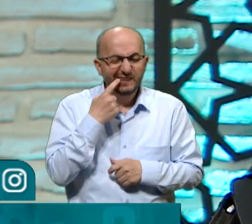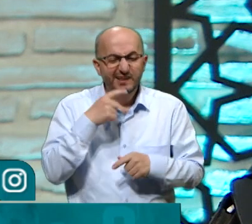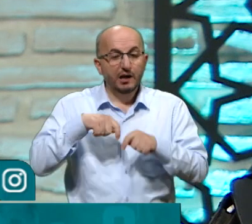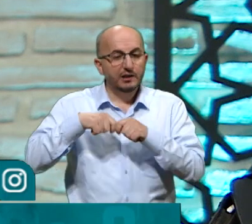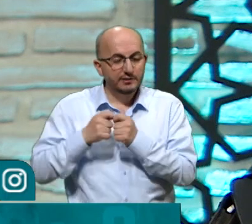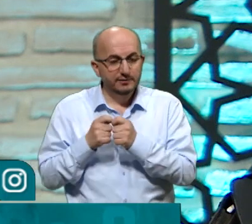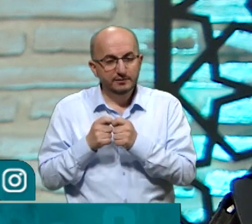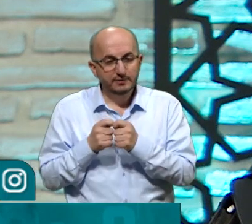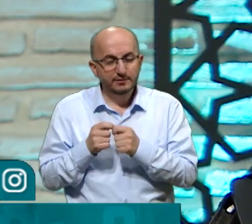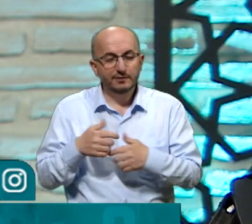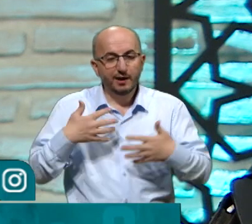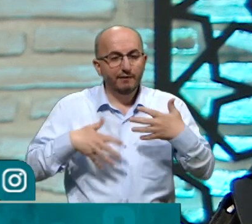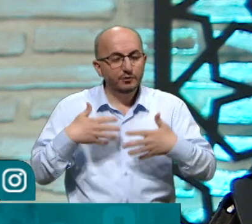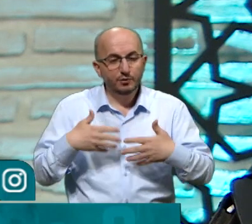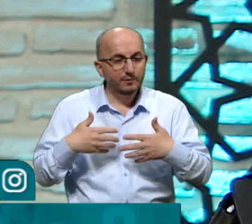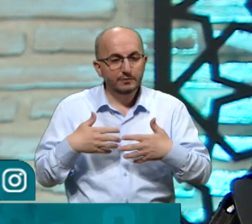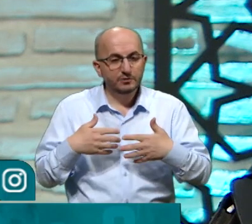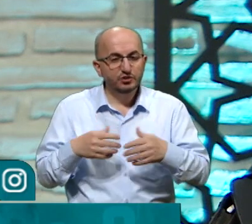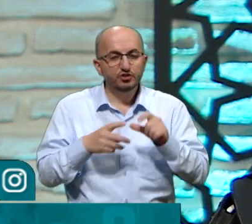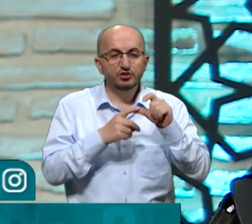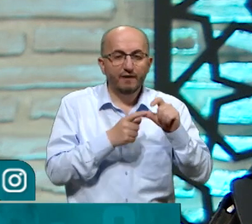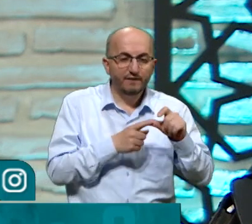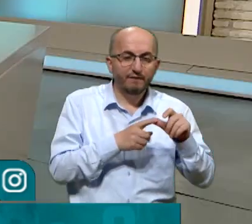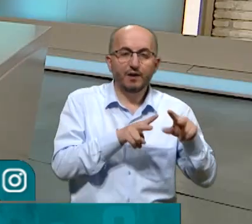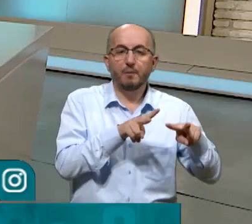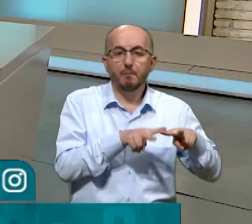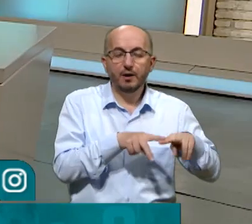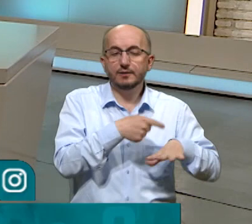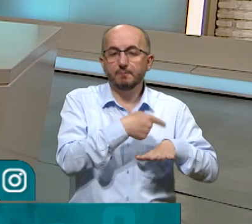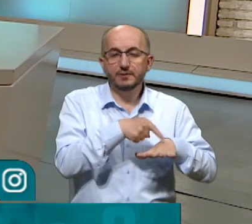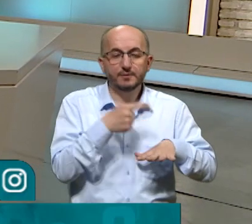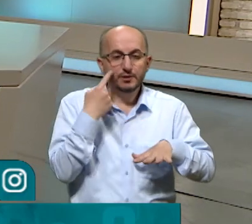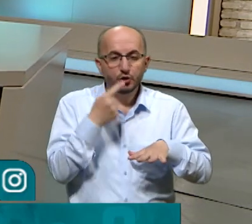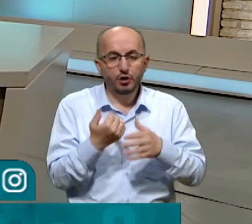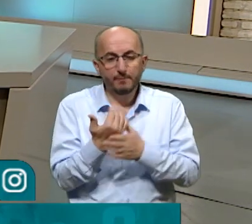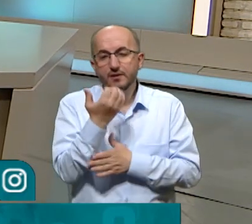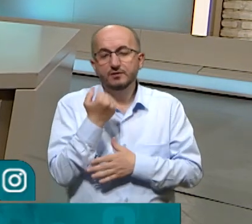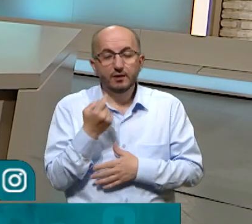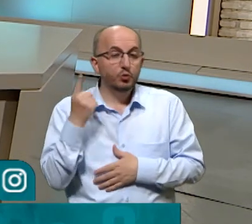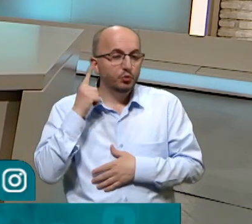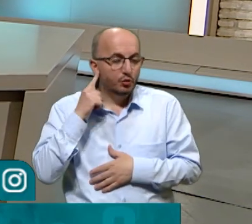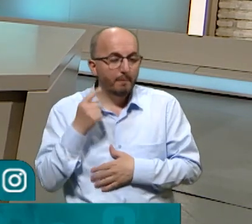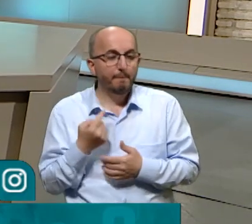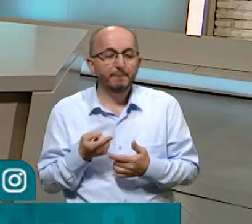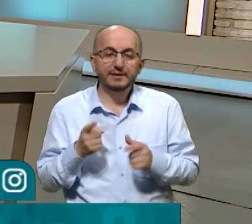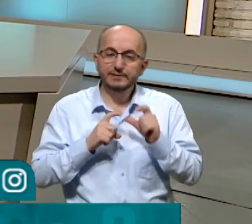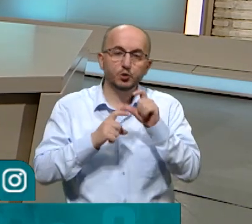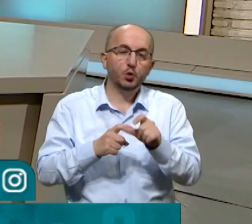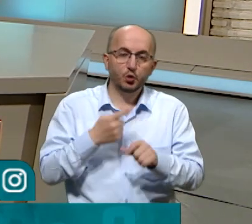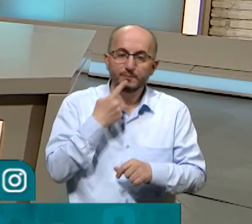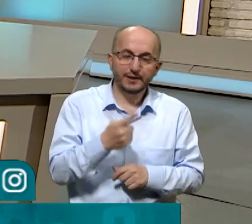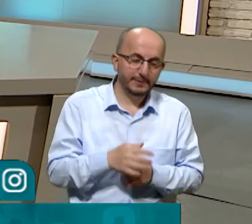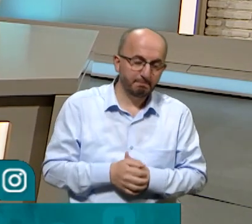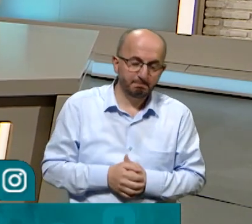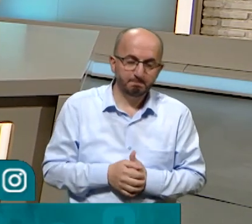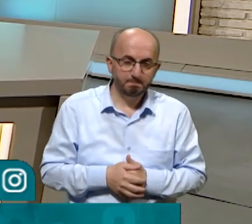benim telefondan Şahin aleyküm abi ne yapıyorsun bir de ben size sorayım dedim yani